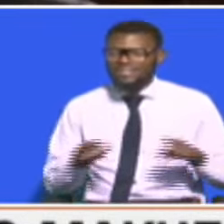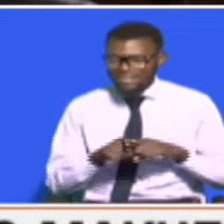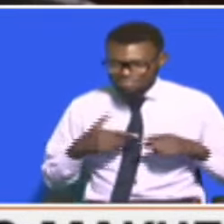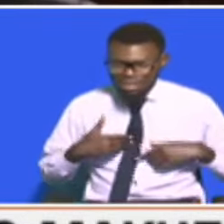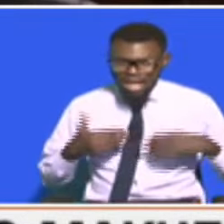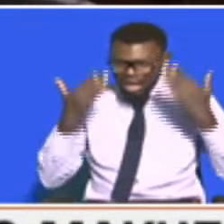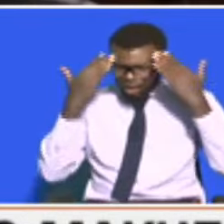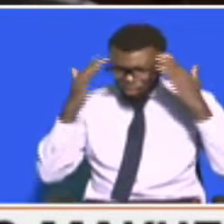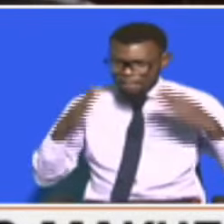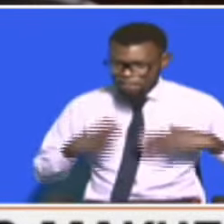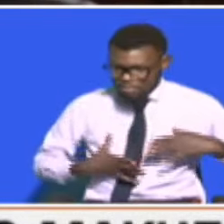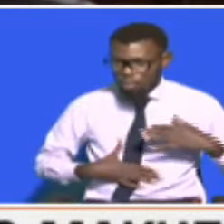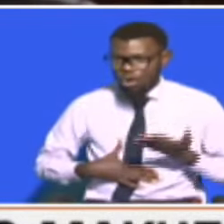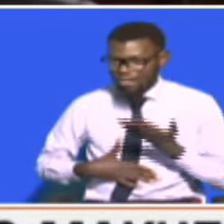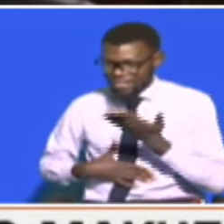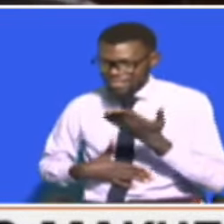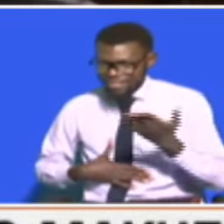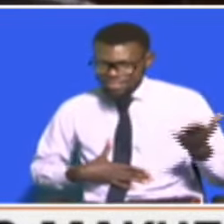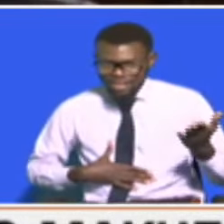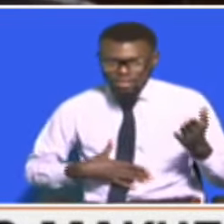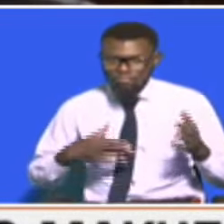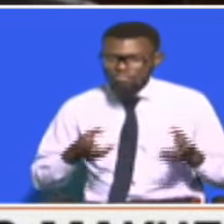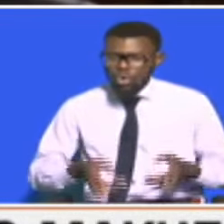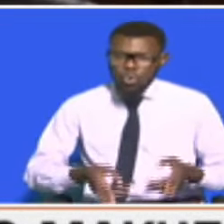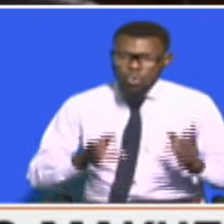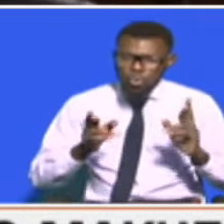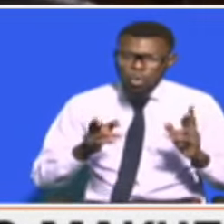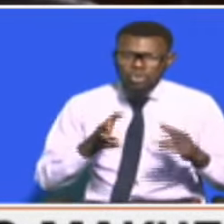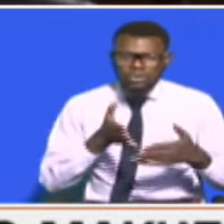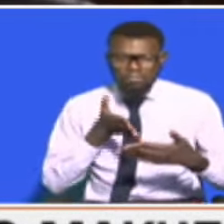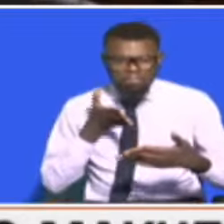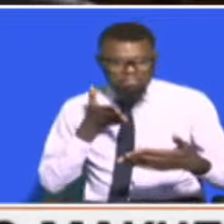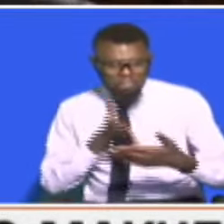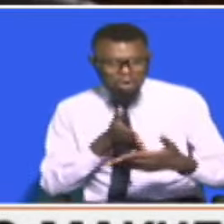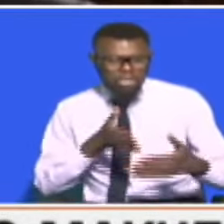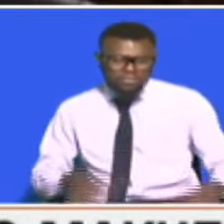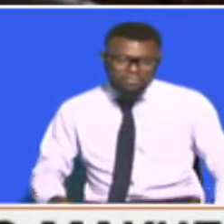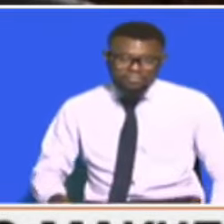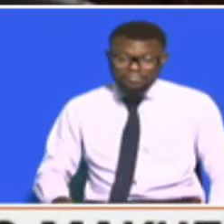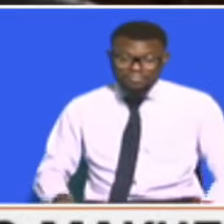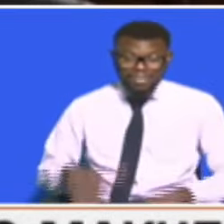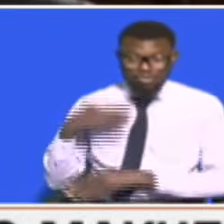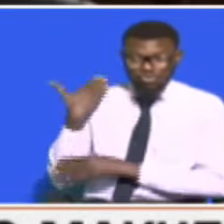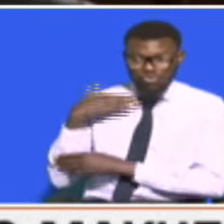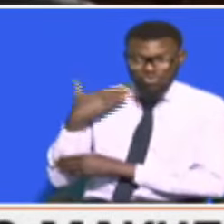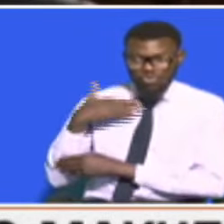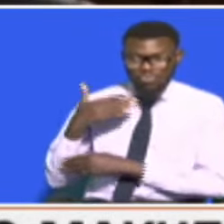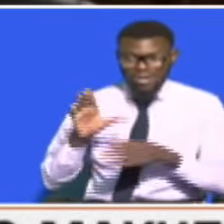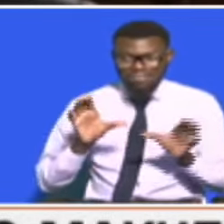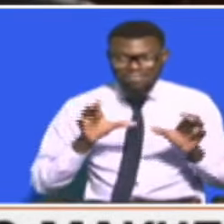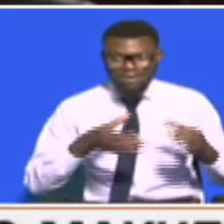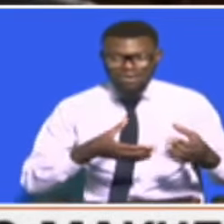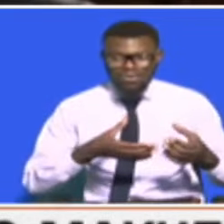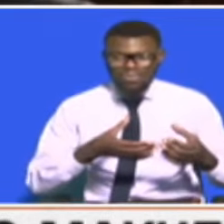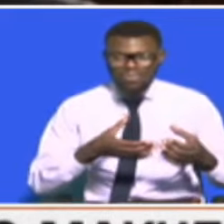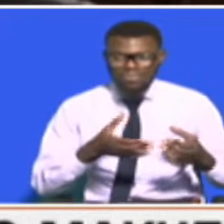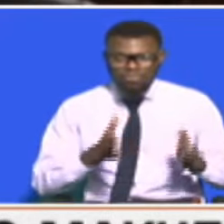people who block roads, goons who block roads to collect